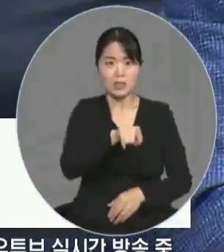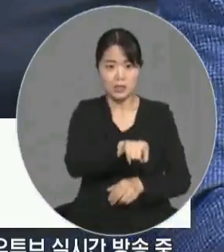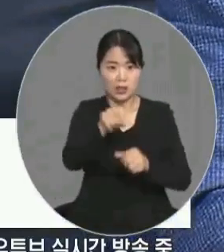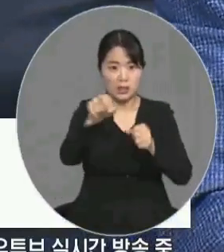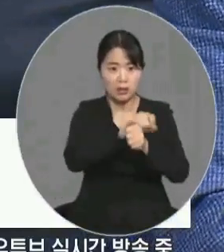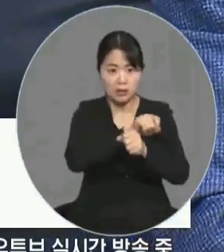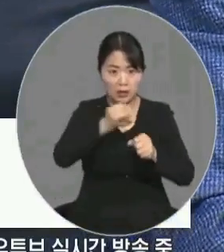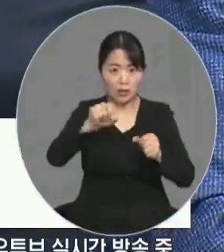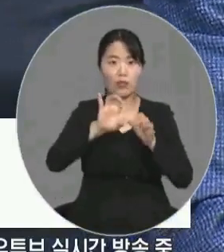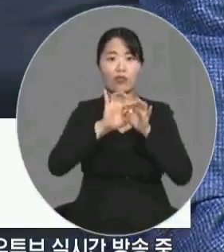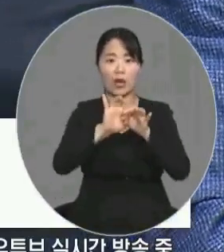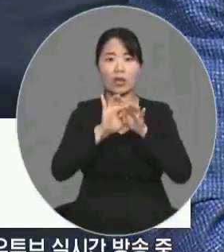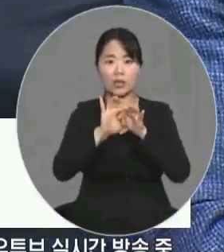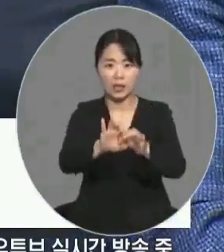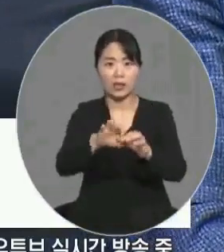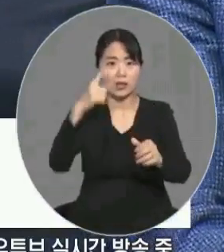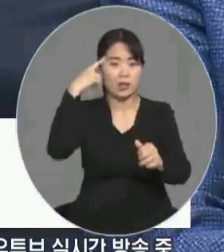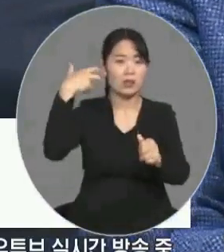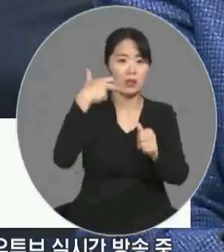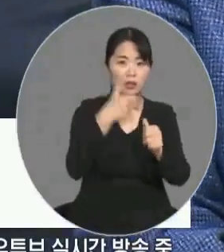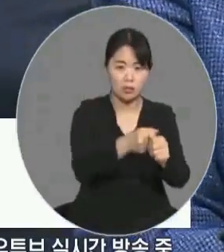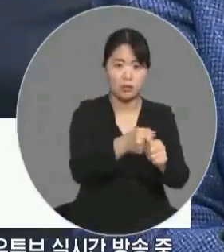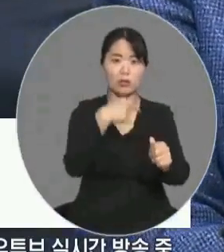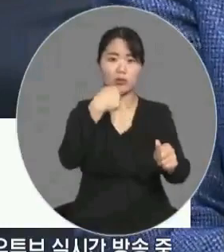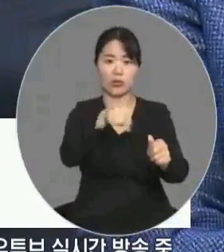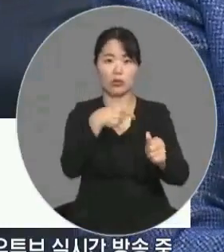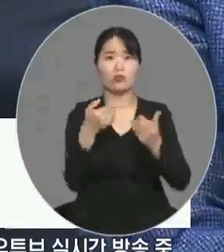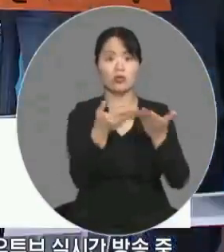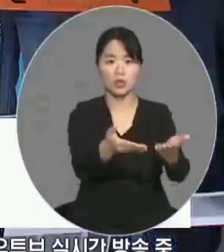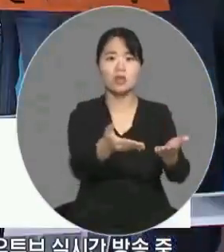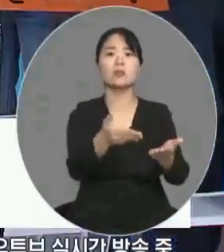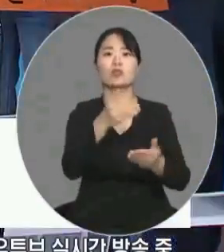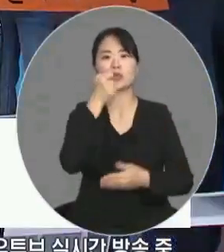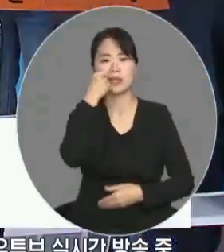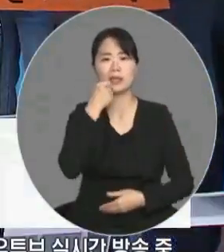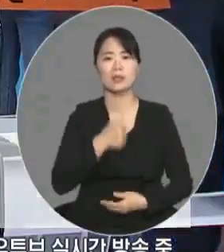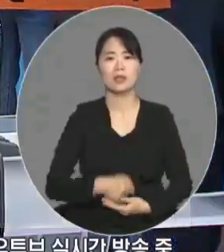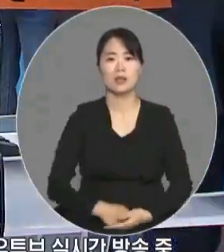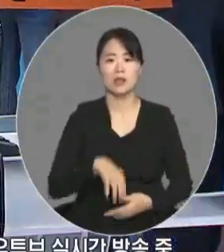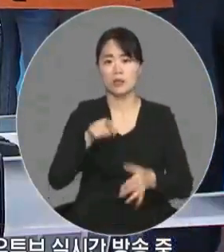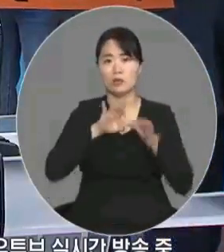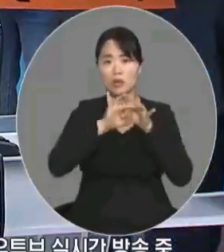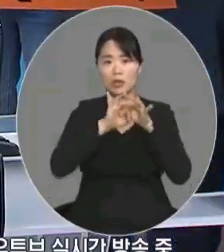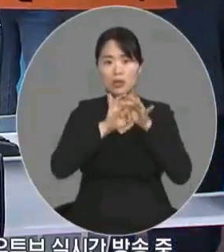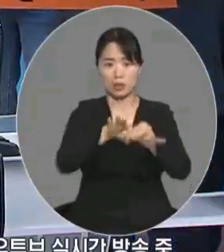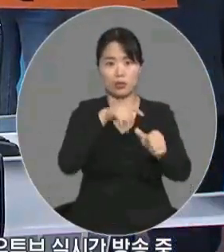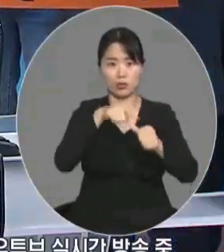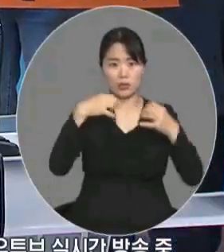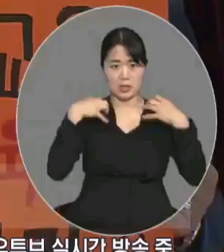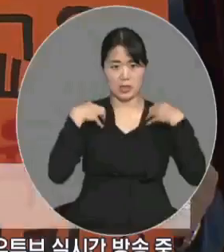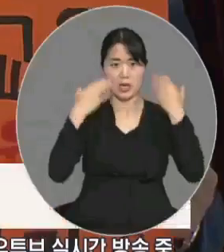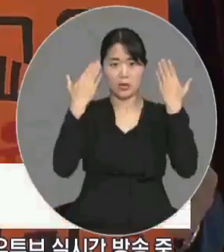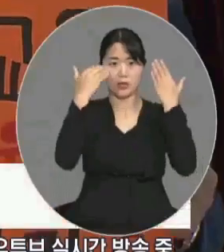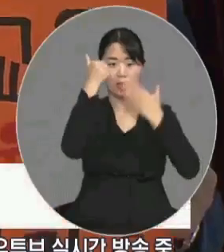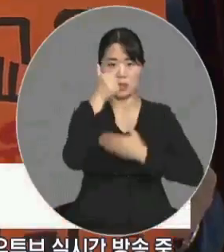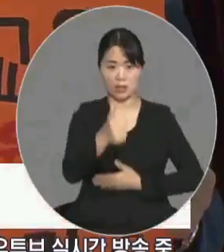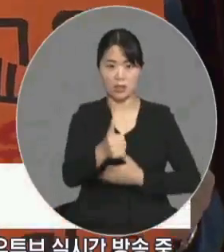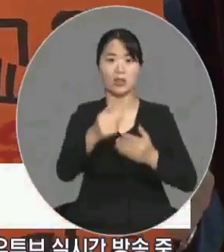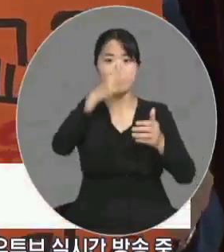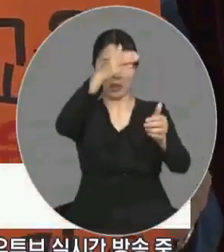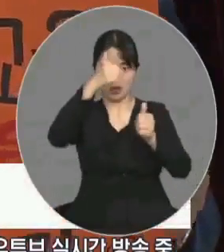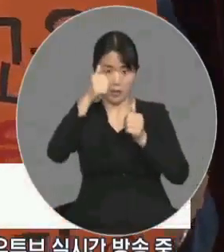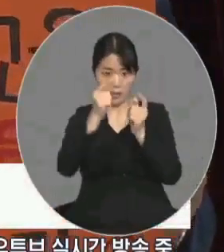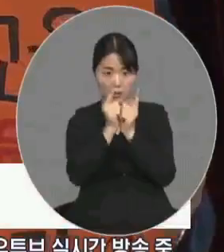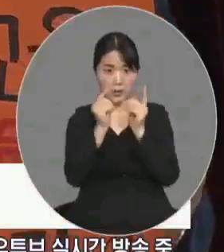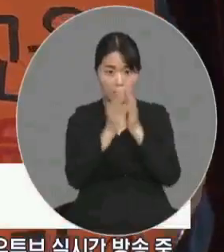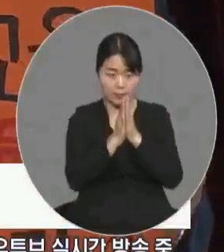추종화하는 사상 강요 교육을 더 이상 받게 할수 없습니다. 시교육청은 이와 관련해 학교장을 상대로 진상조사를 실시했고